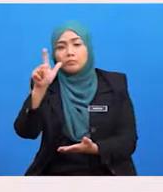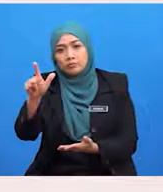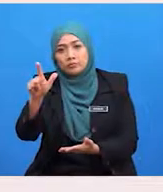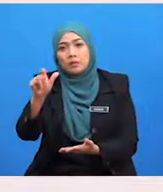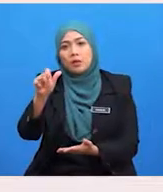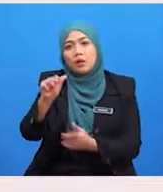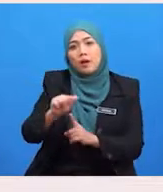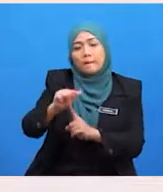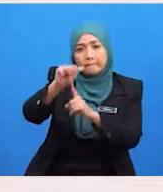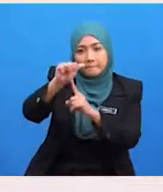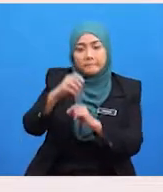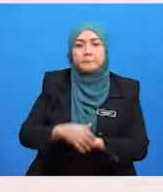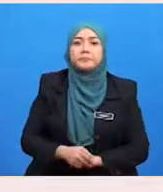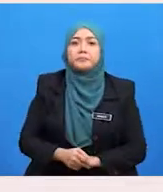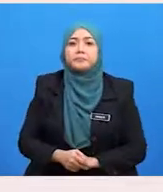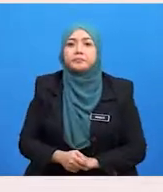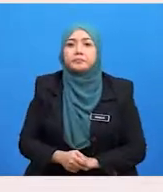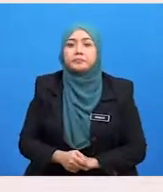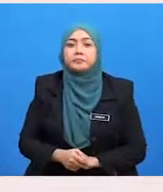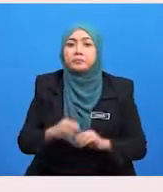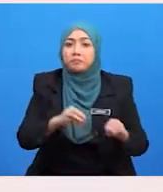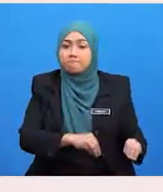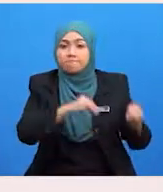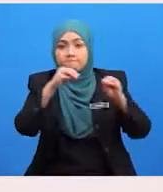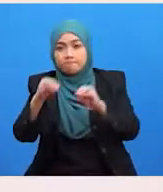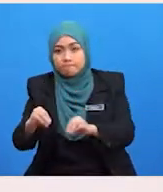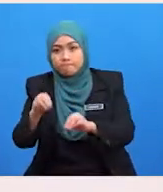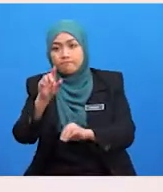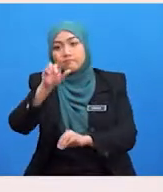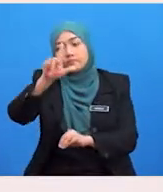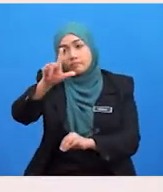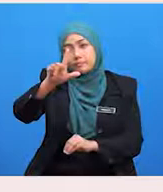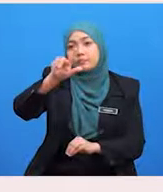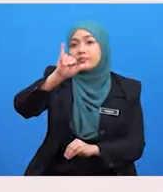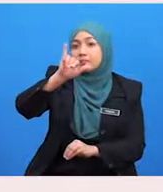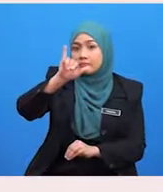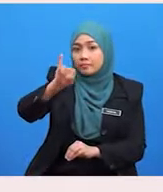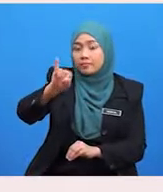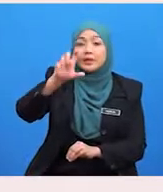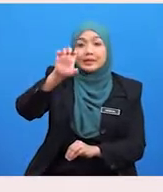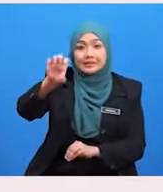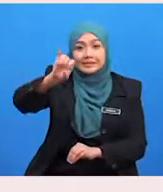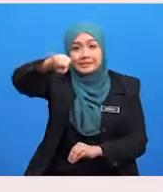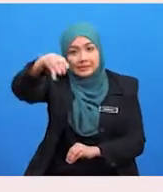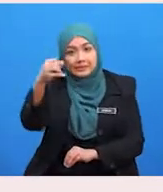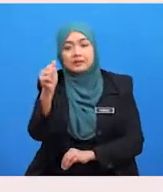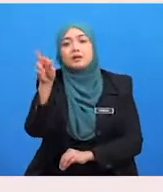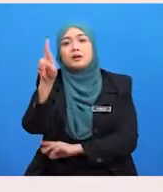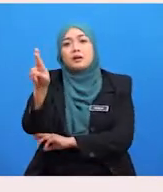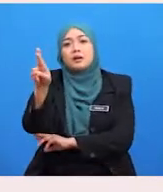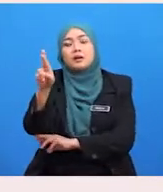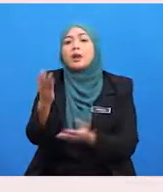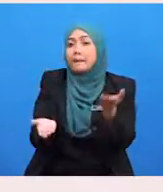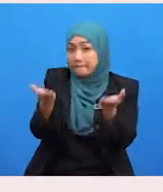terkumpul. Catatan jurnal am dipindahkan ke leja iaitu langkah keempat dan mengimbangi